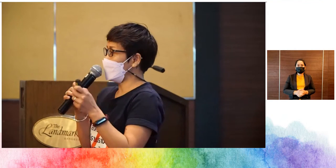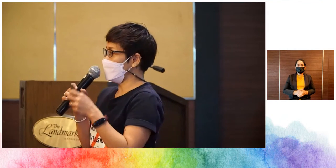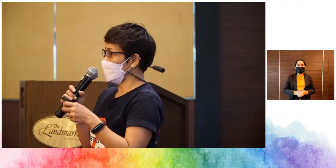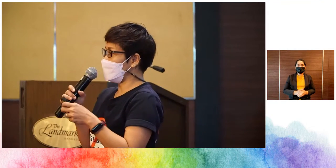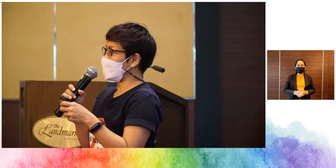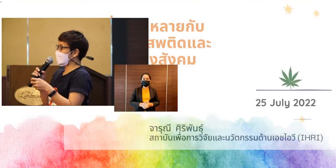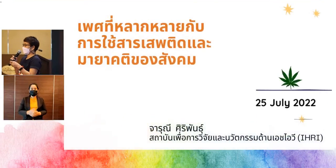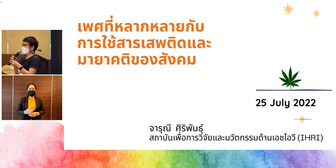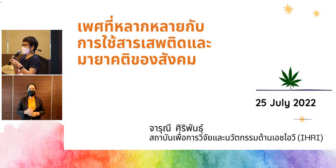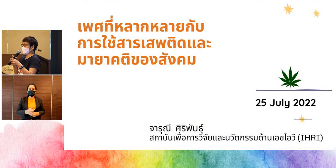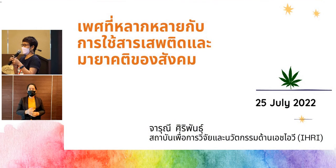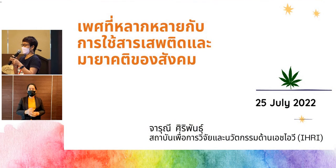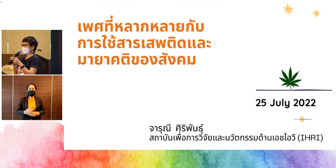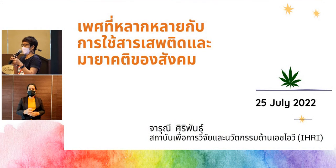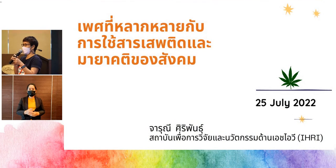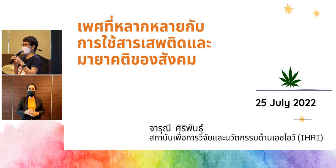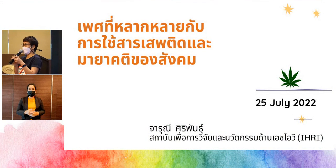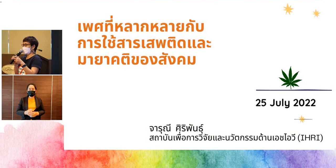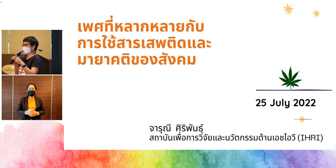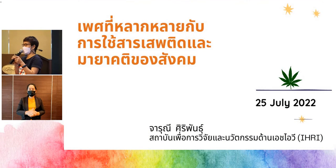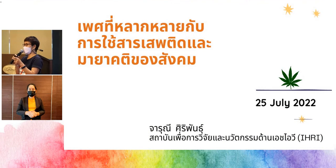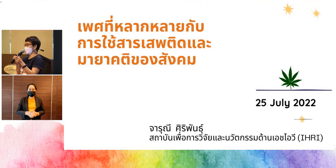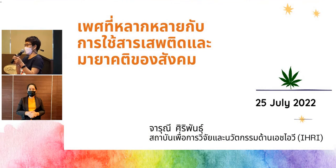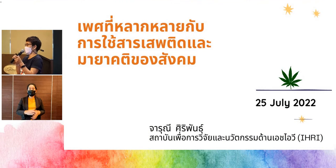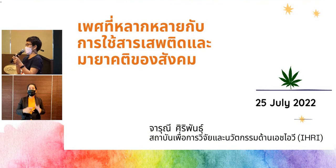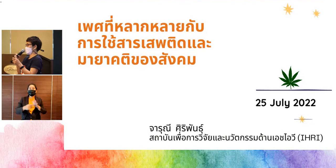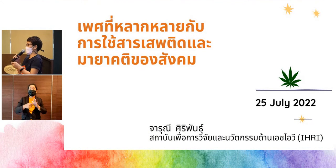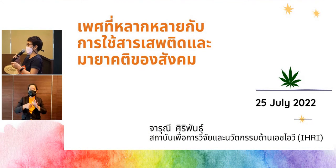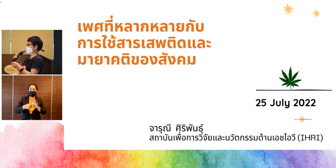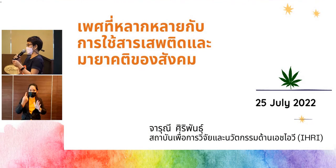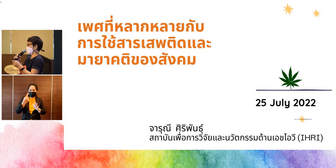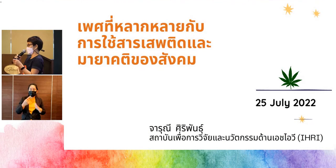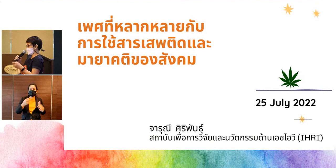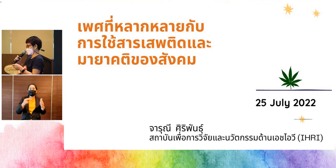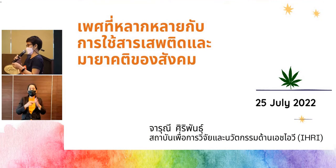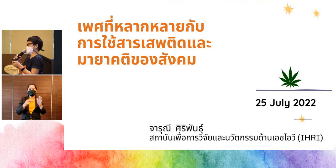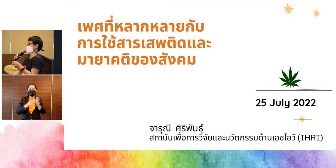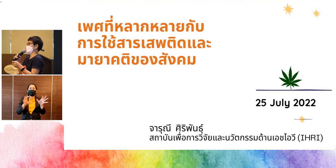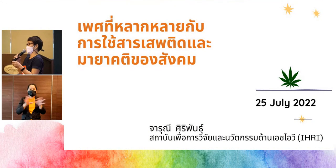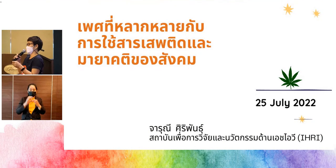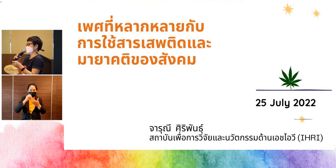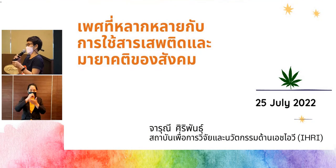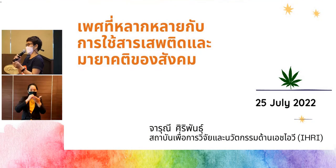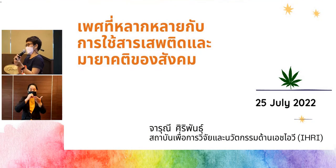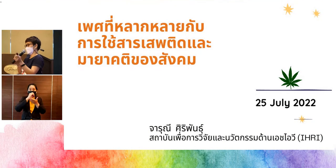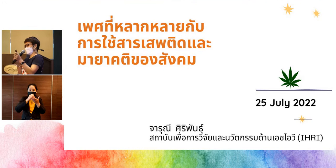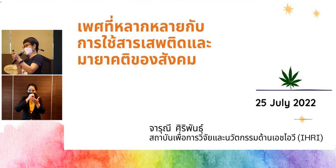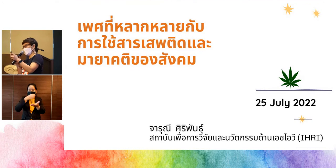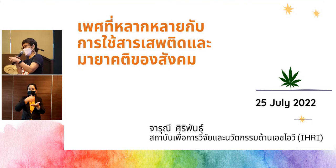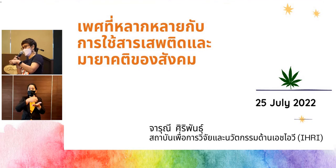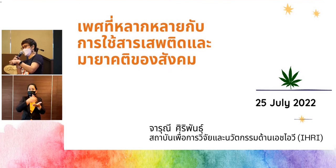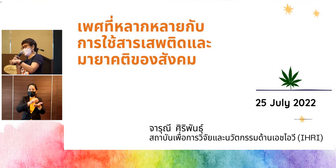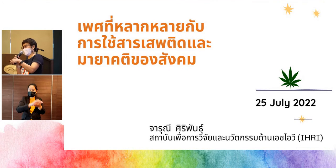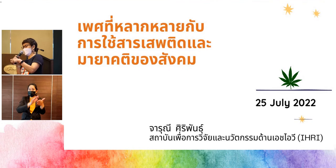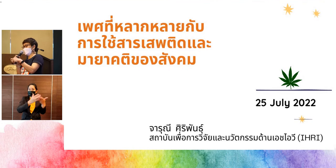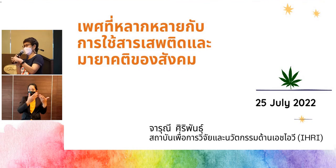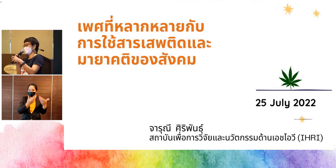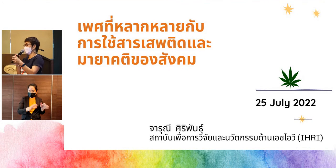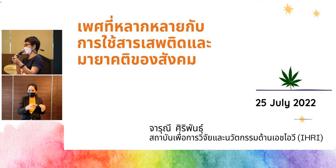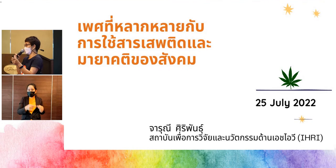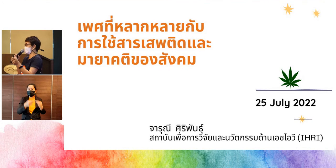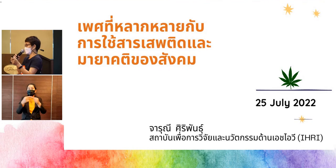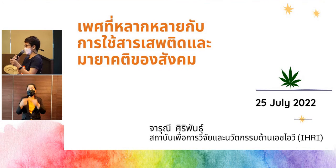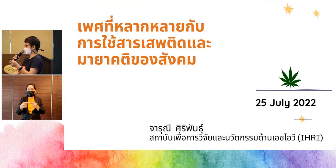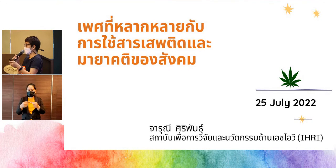มต้นว่าเวลาเราพูดเรื่องนี้ค่ะมันอาจจะต้องมารื้อค้นแบบแผนในเรื่องของยาเสพติดกันก่อนแล้วเดี๋ยวเราไปรื้อค้นแบบแผน